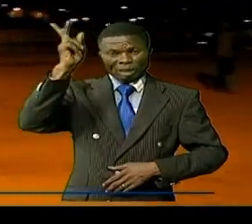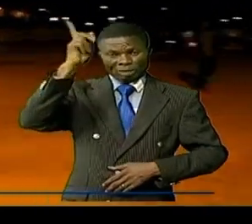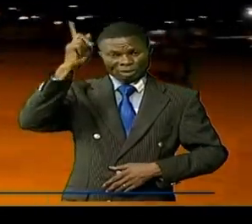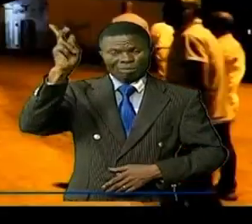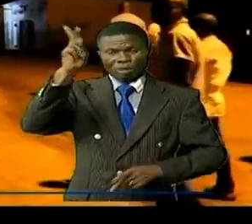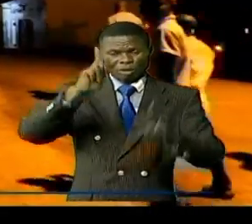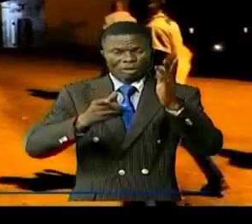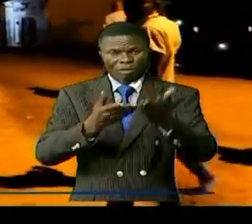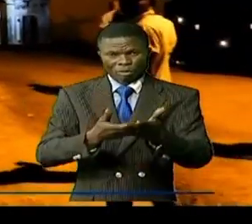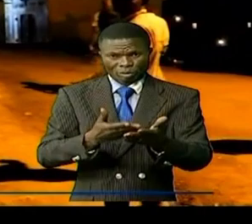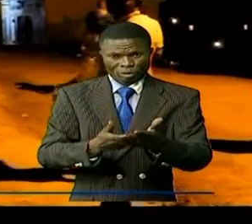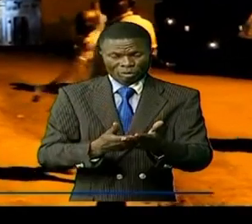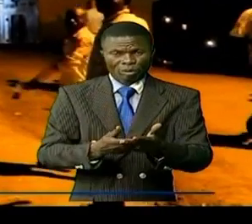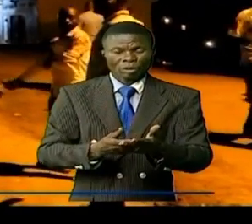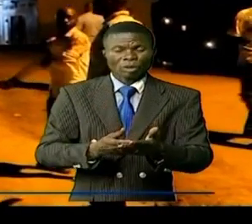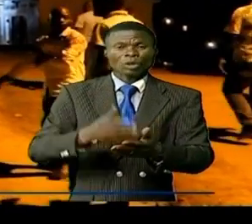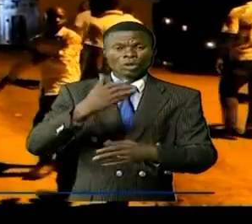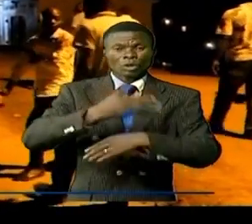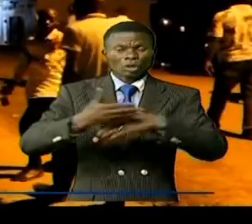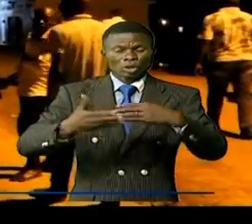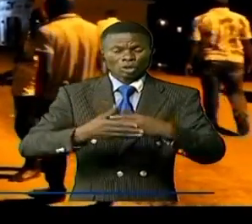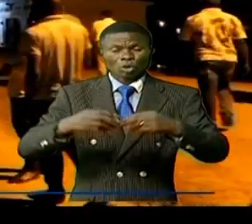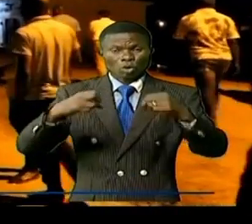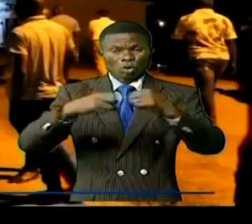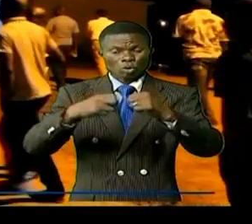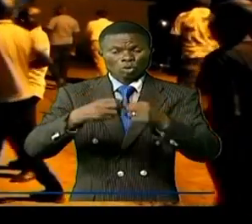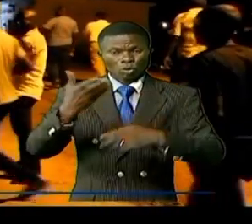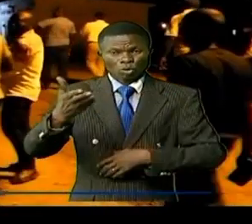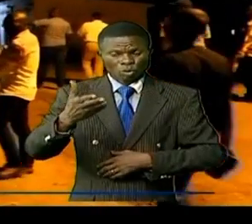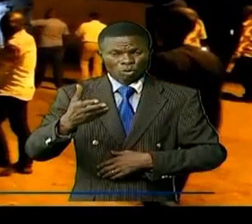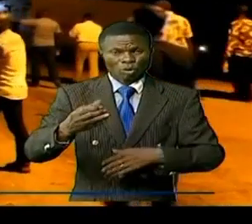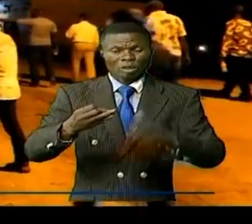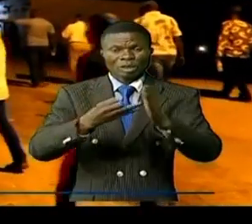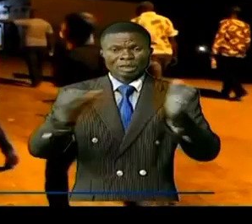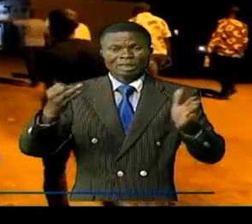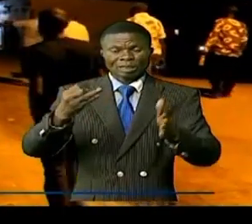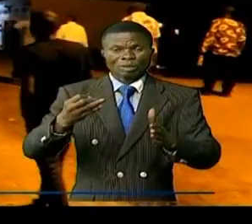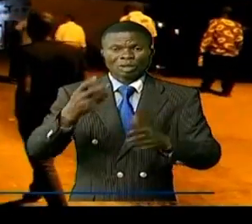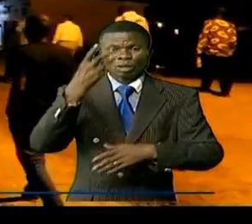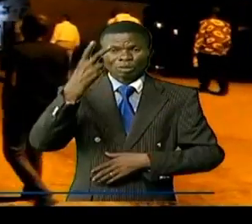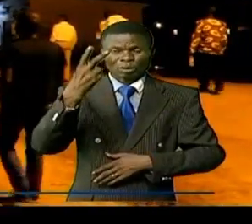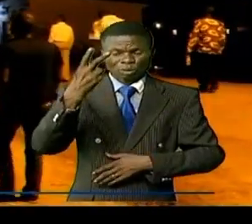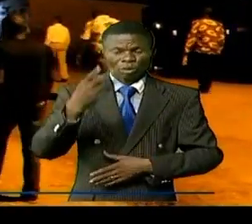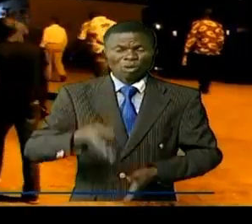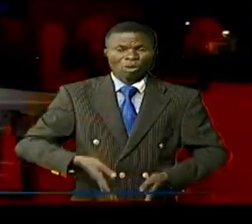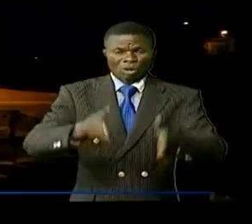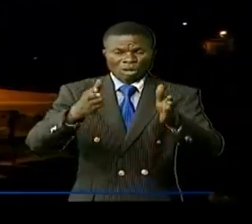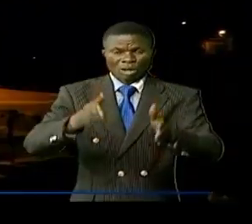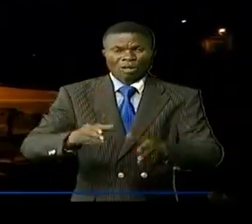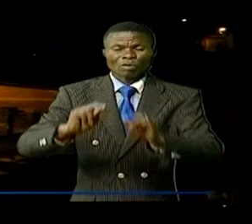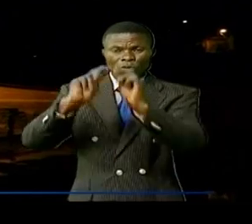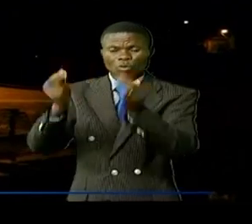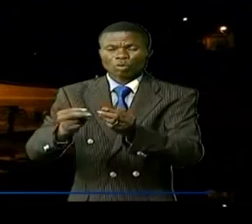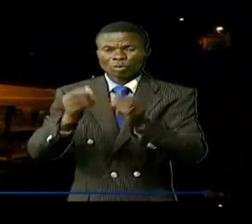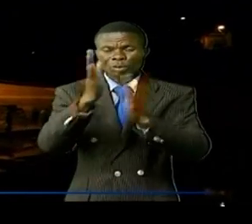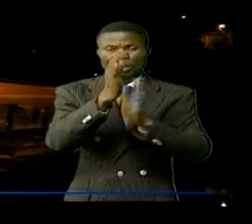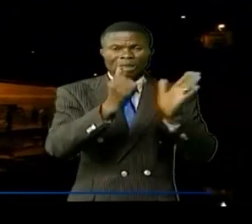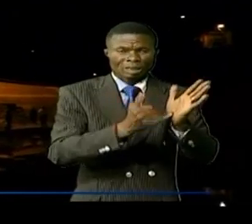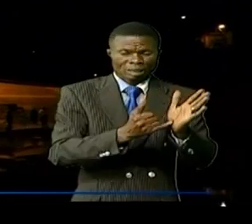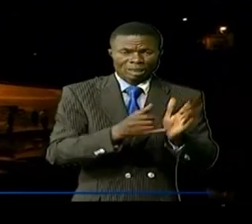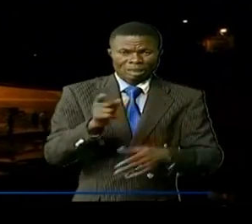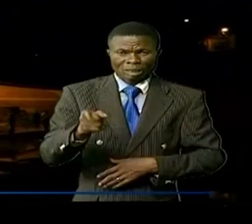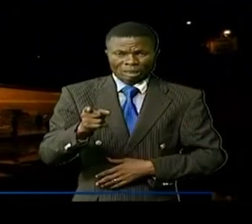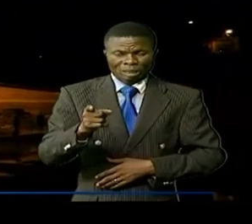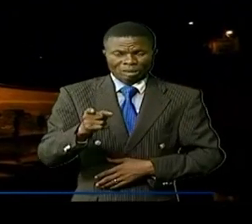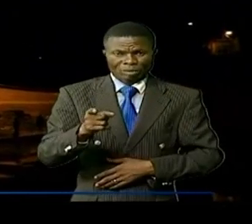d'abord ». L'installation de ces poteaux d'éclairage public dans les 72 avenues et rues disséminées dans les 16 cellules que compte la bourgade de Biwewe a